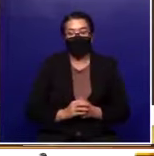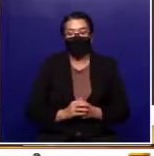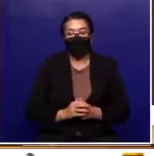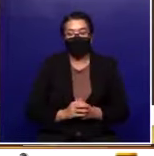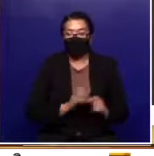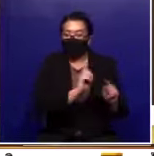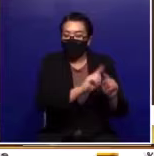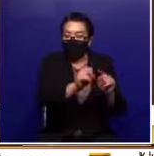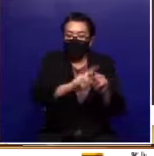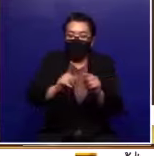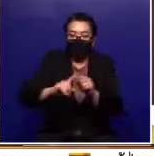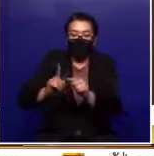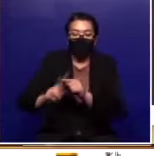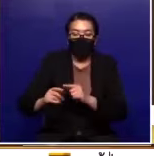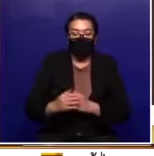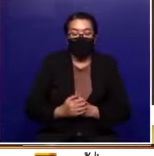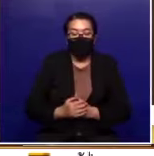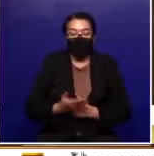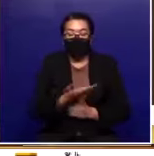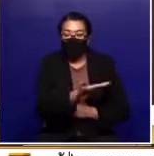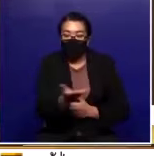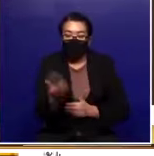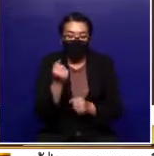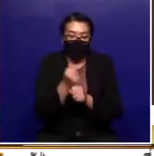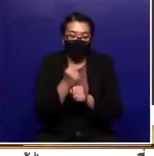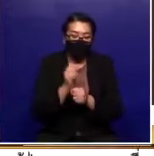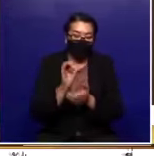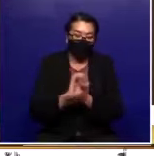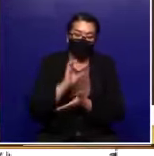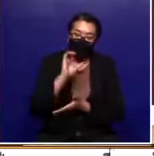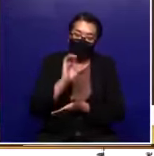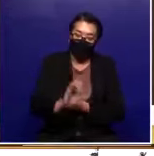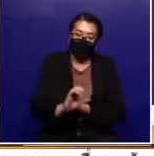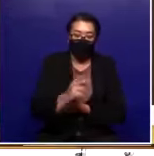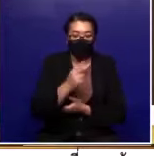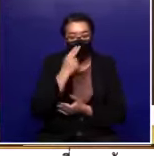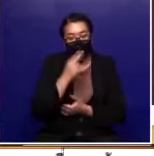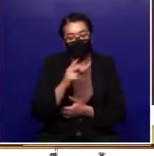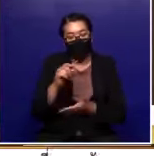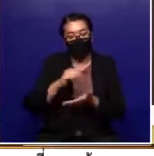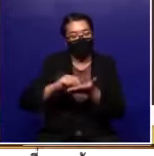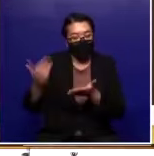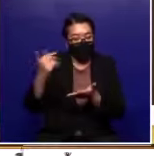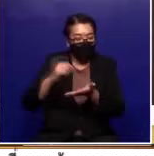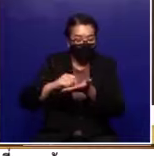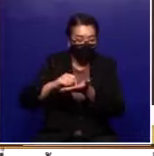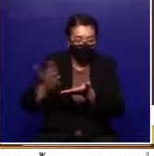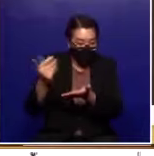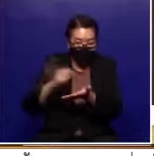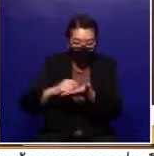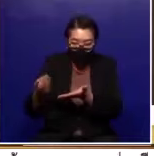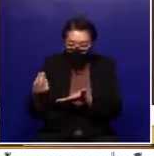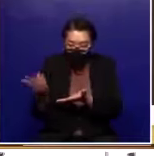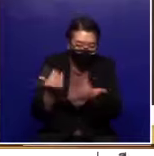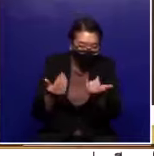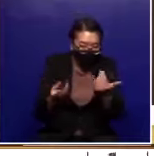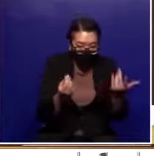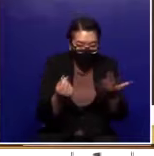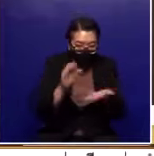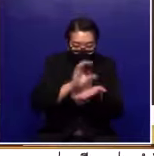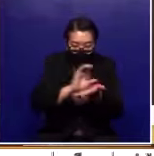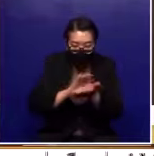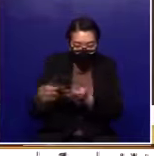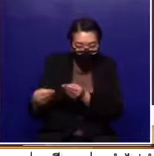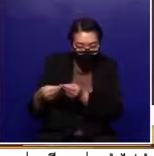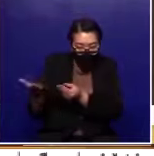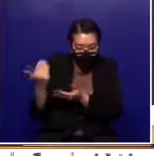ครับที่ท่านทำงบประมาณแบบเฮ้ยเขียนเข้ามาเดี๋ยวจัดให้เฮ้ยพวกการวางอย่างง้นว